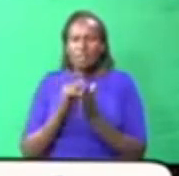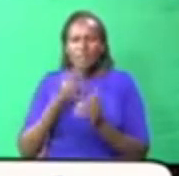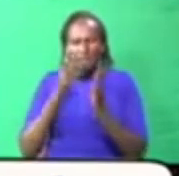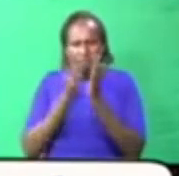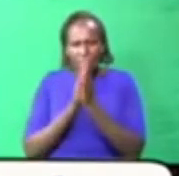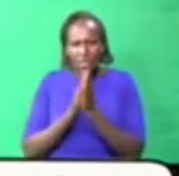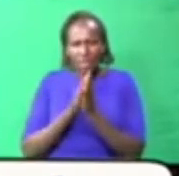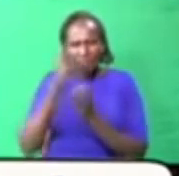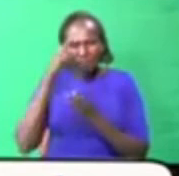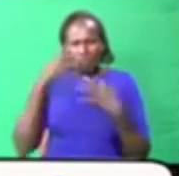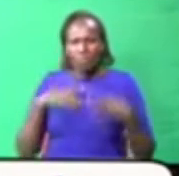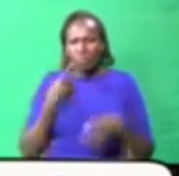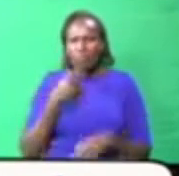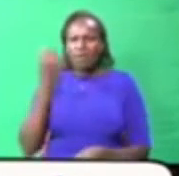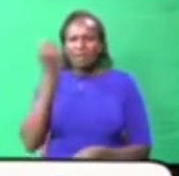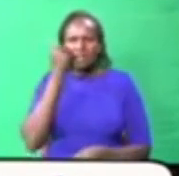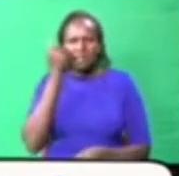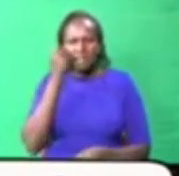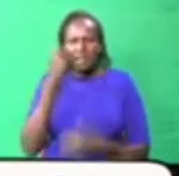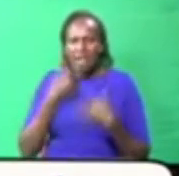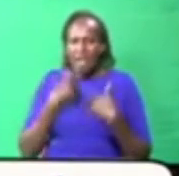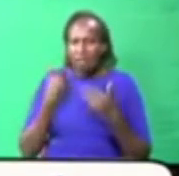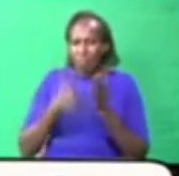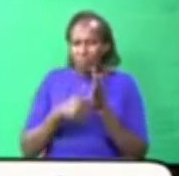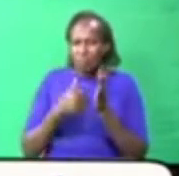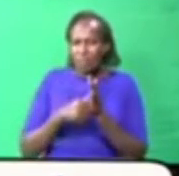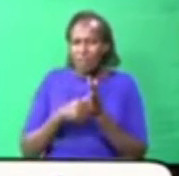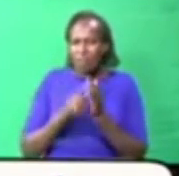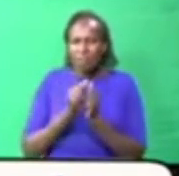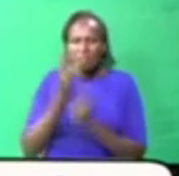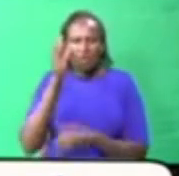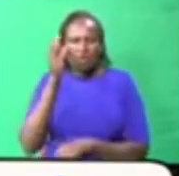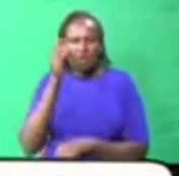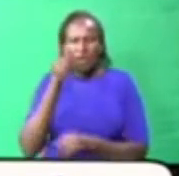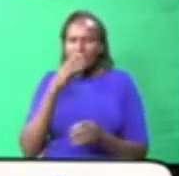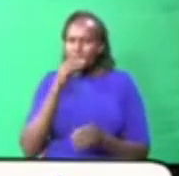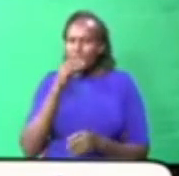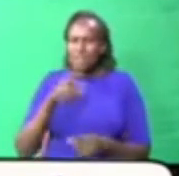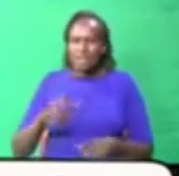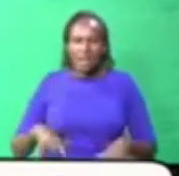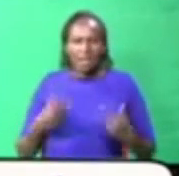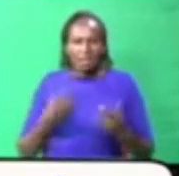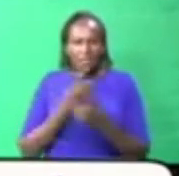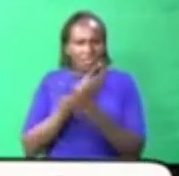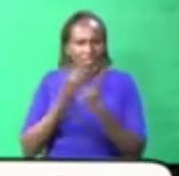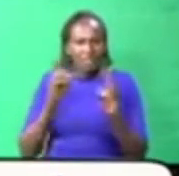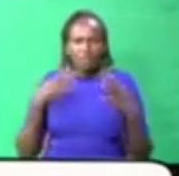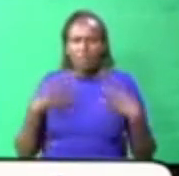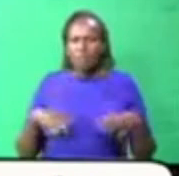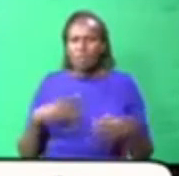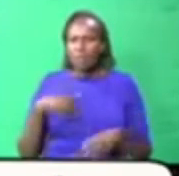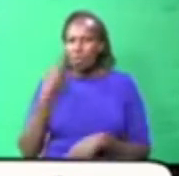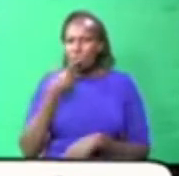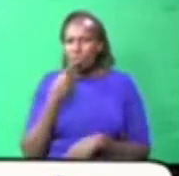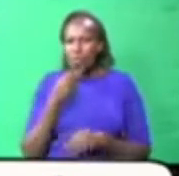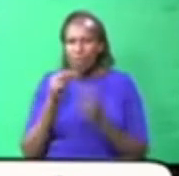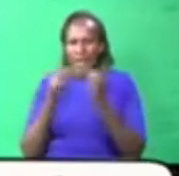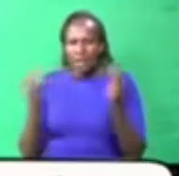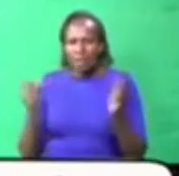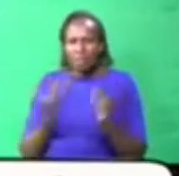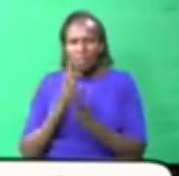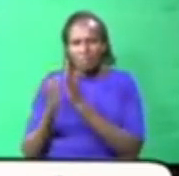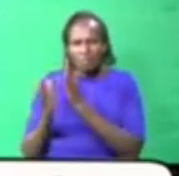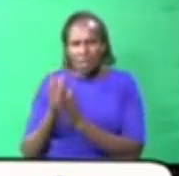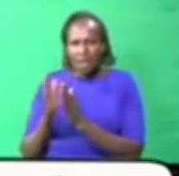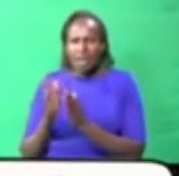ambao ni wagonjwa wameshikwa na janga hili. I speak life, oh God, deliver those who the enemy has planned,